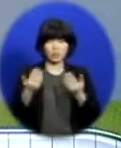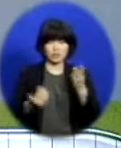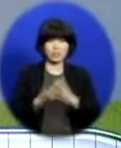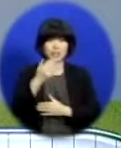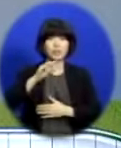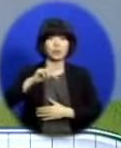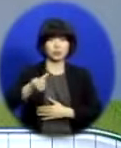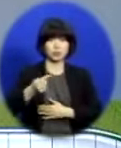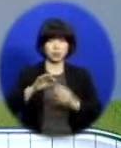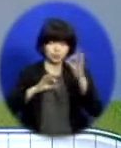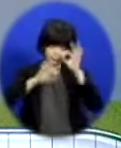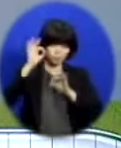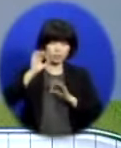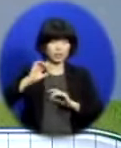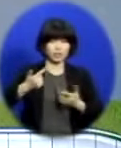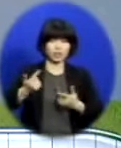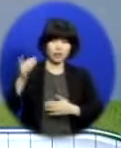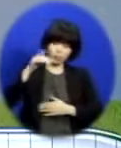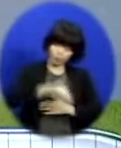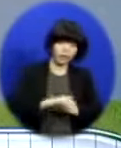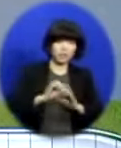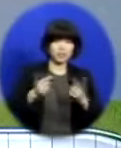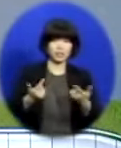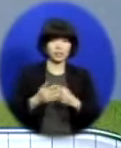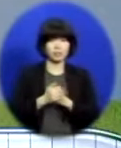실족하지 않습니다 타락하지